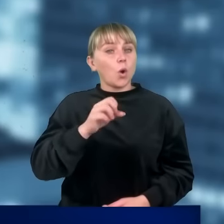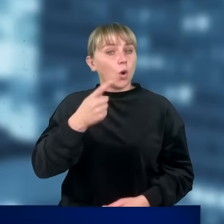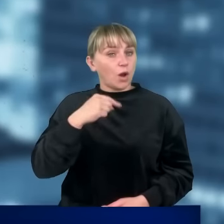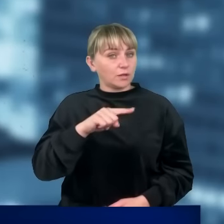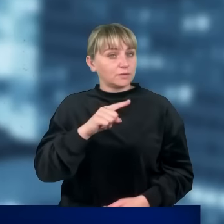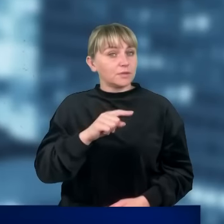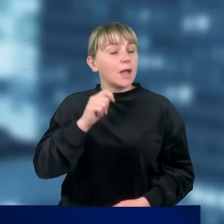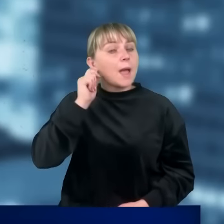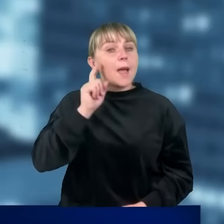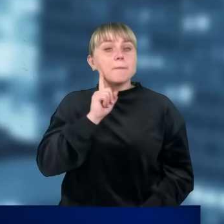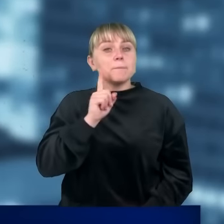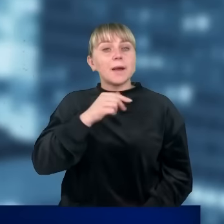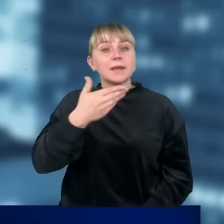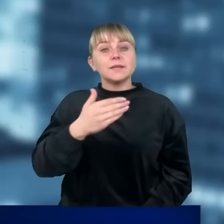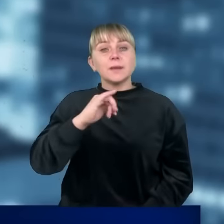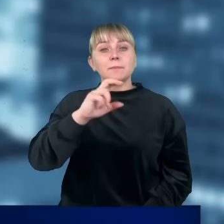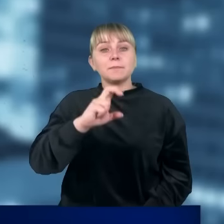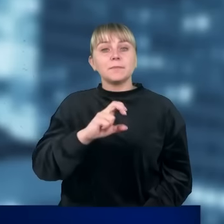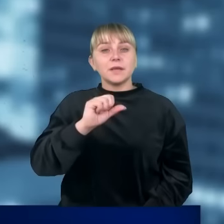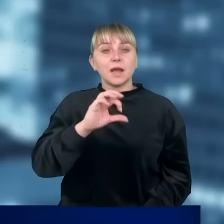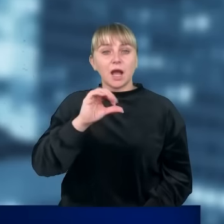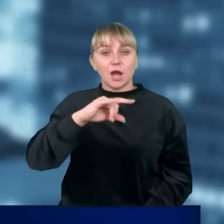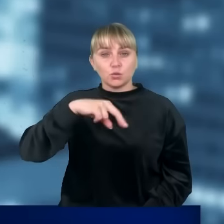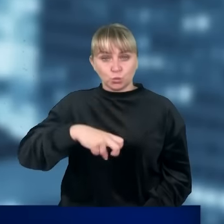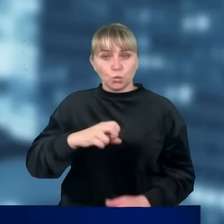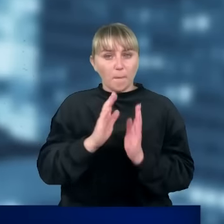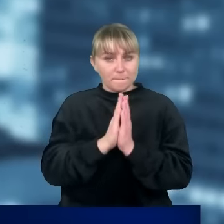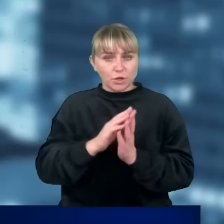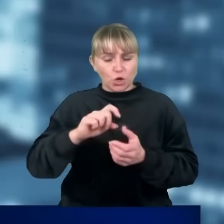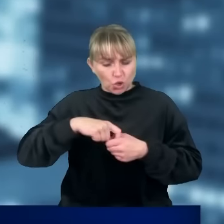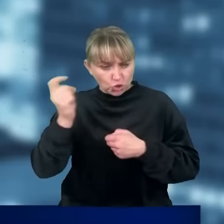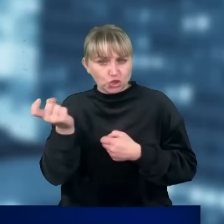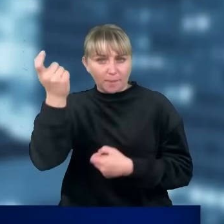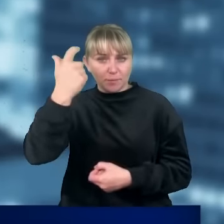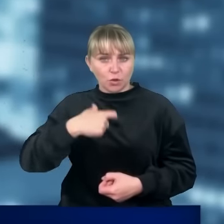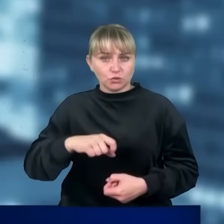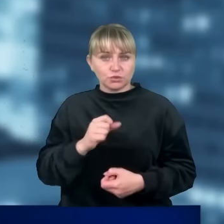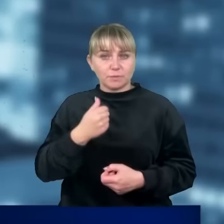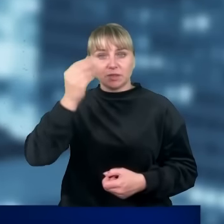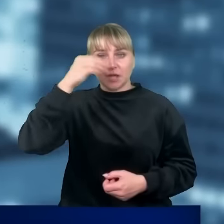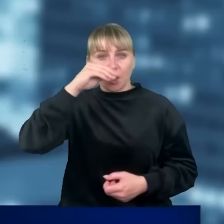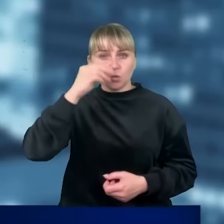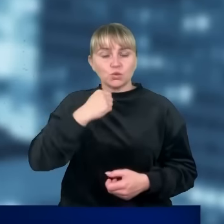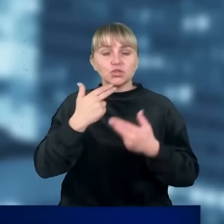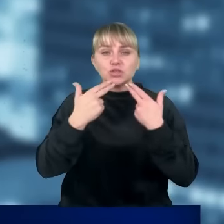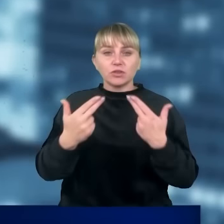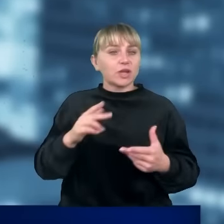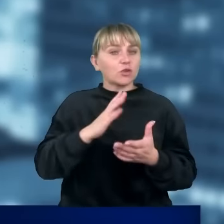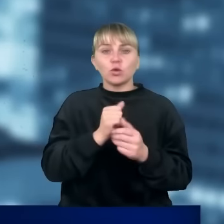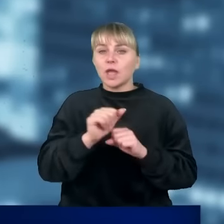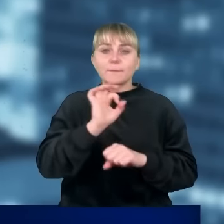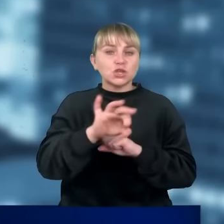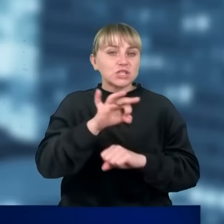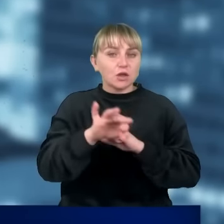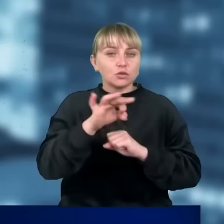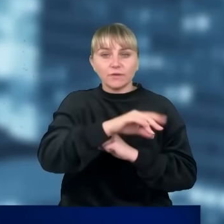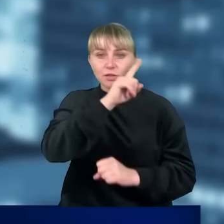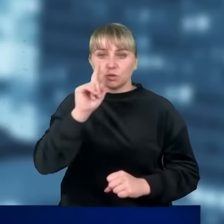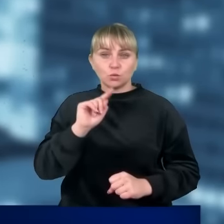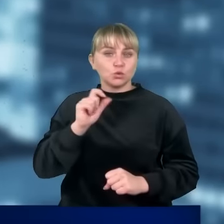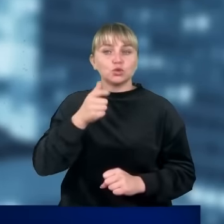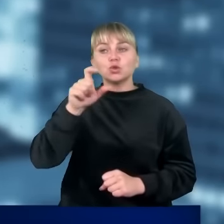Michasiu, niech pan się ode mnie odczepi, niech pan się nauczy, że dziennikarstwo nie polega na tym, żeby prześladować ludzi, którzy w jakiś sposób się panu